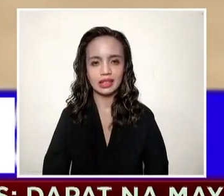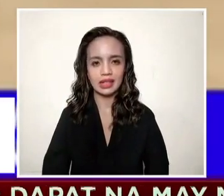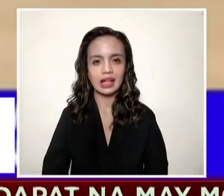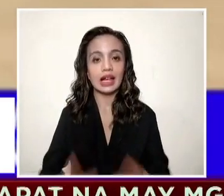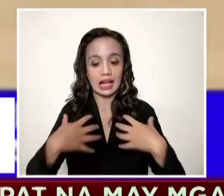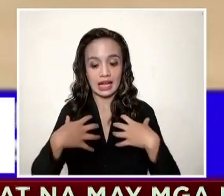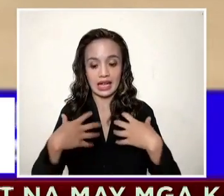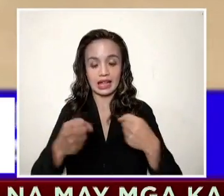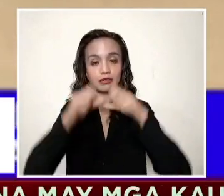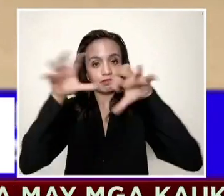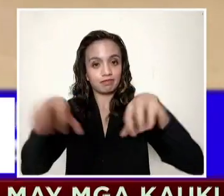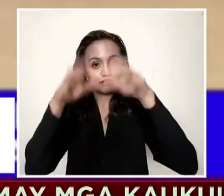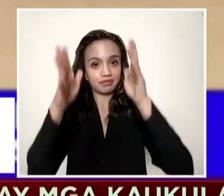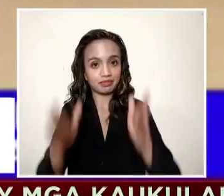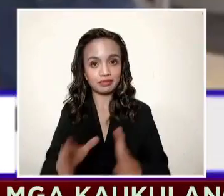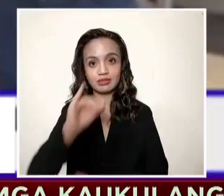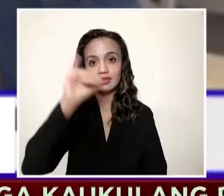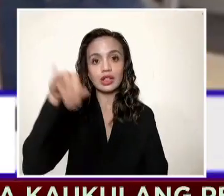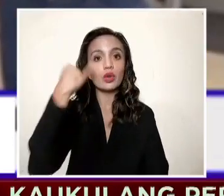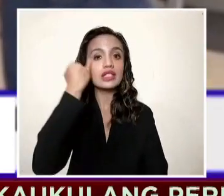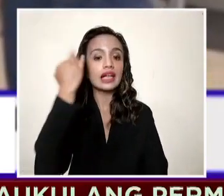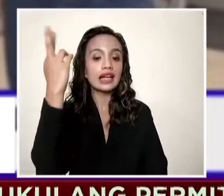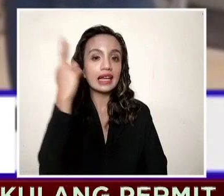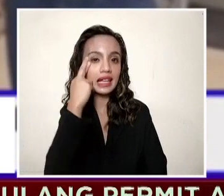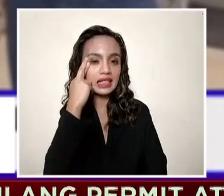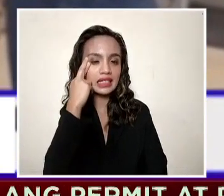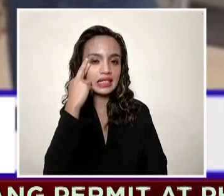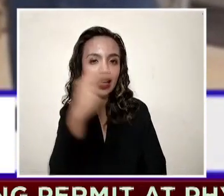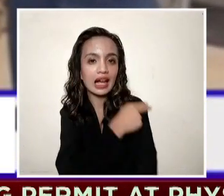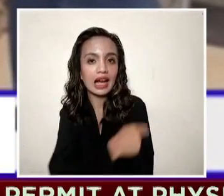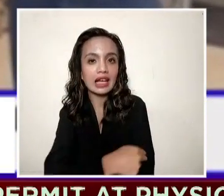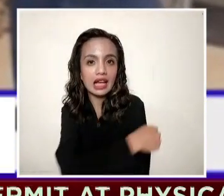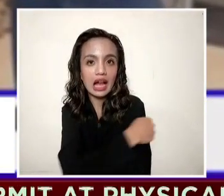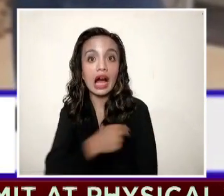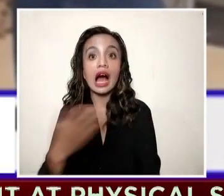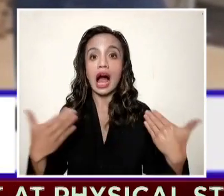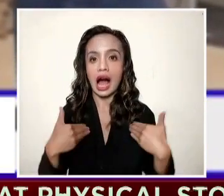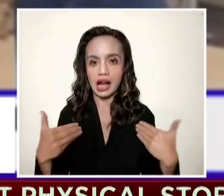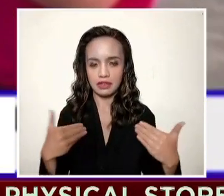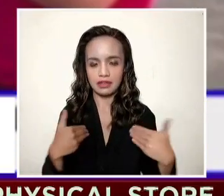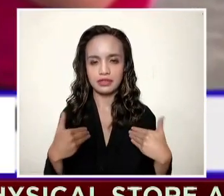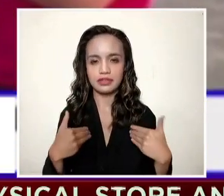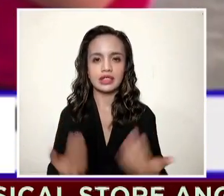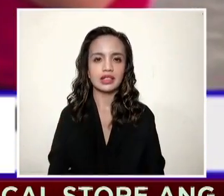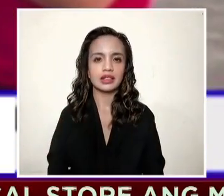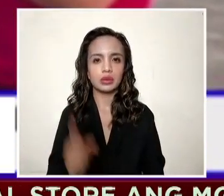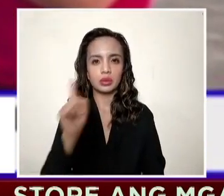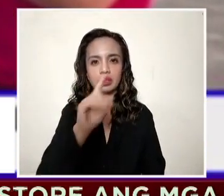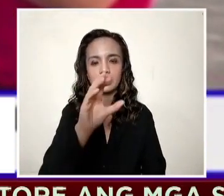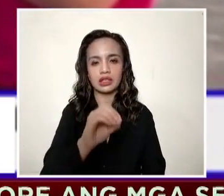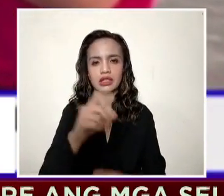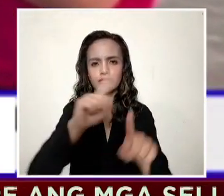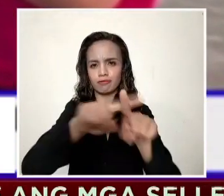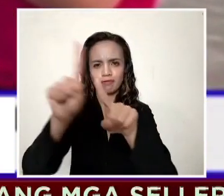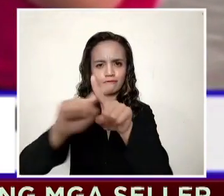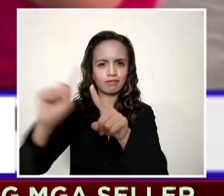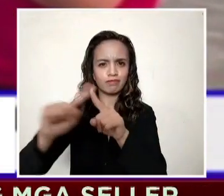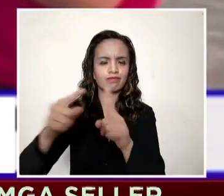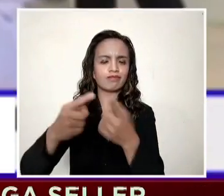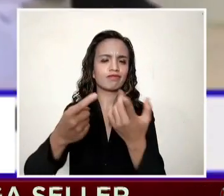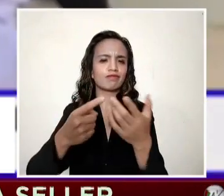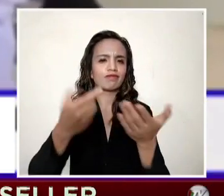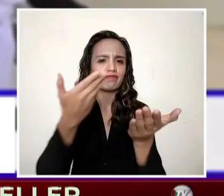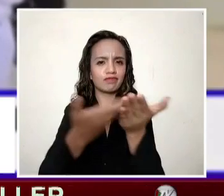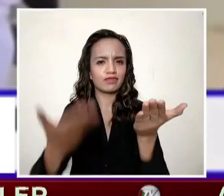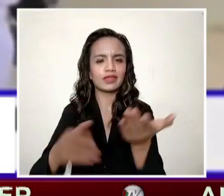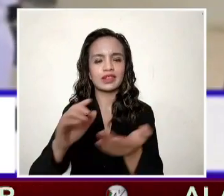ng Jose Reyes Memorial Medical Center ay may home care package na may lamang oximeter, thermometer, face mask,